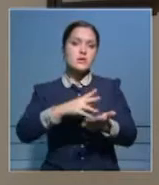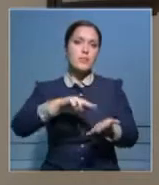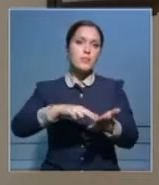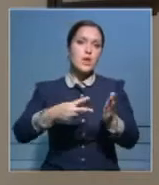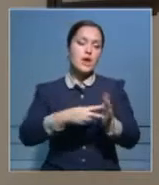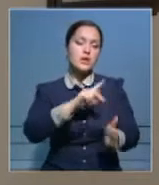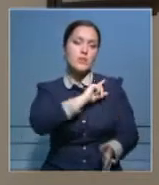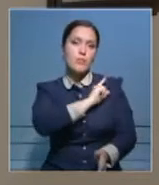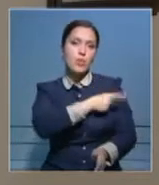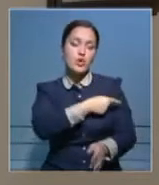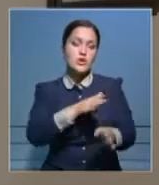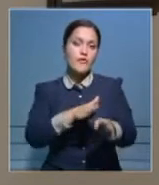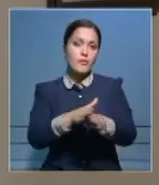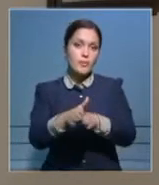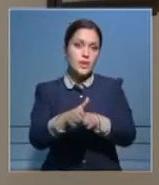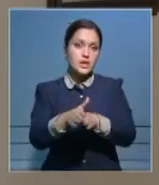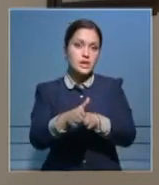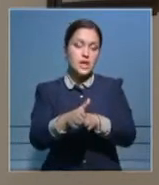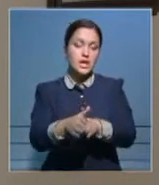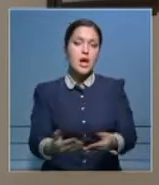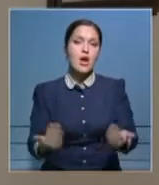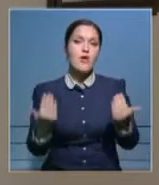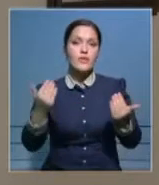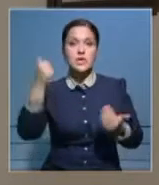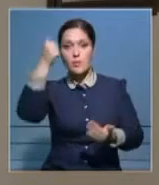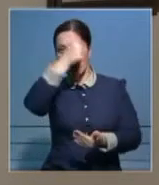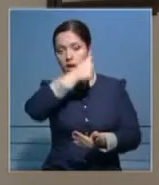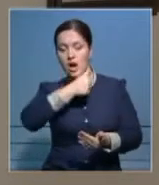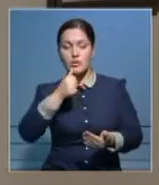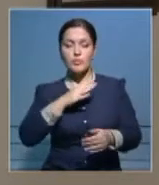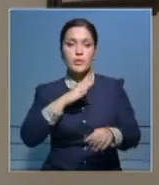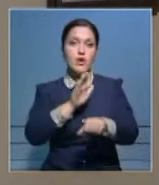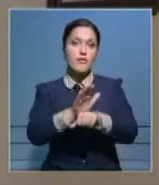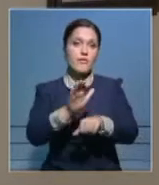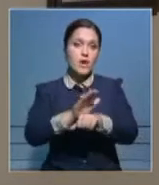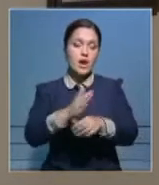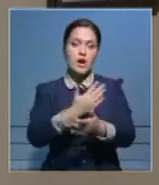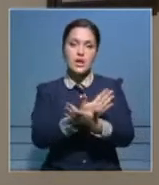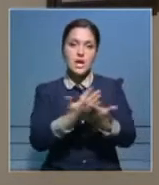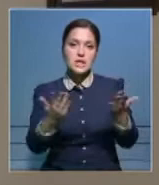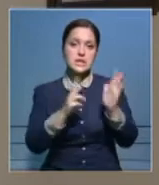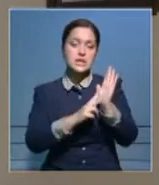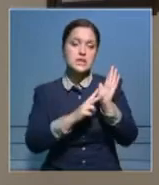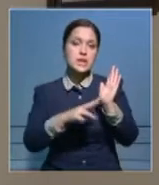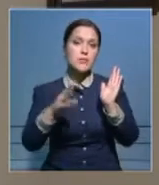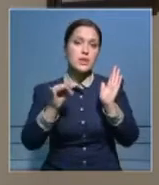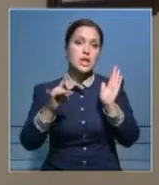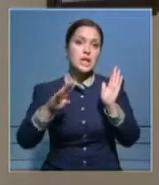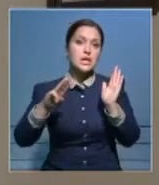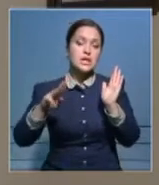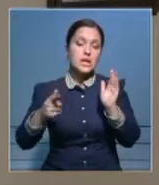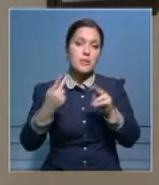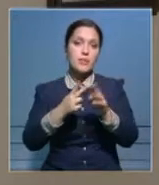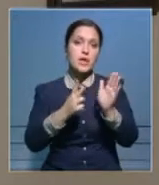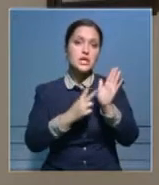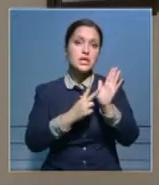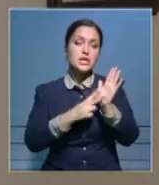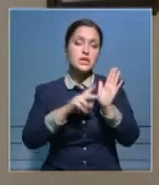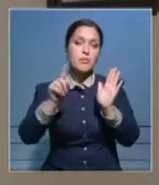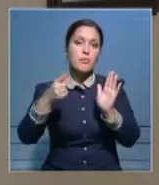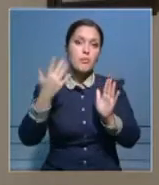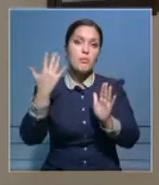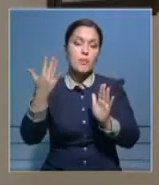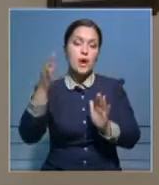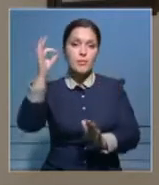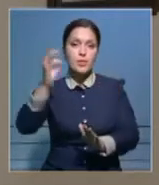мощностью. В этом году данными предприятиями было выпущено продукции на 70 миллиардов тенге, что составляет порядка 7,5% от общего